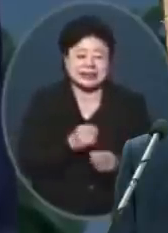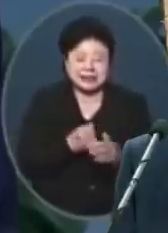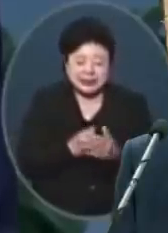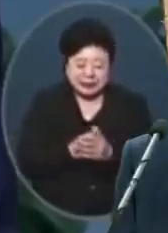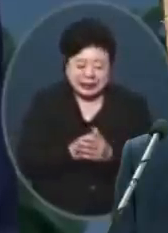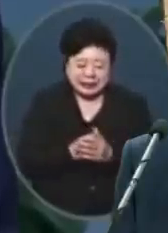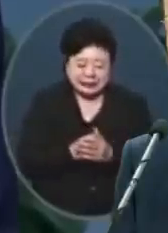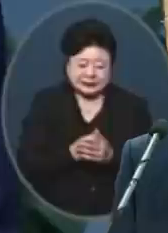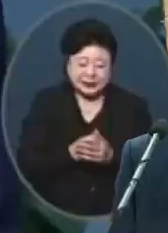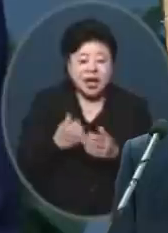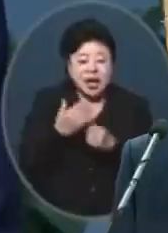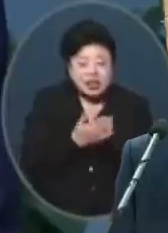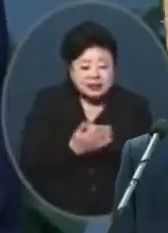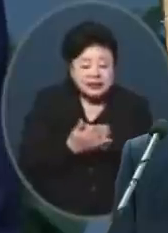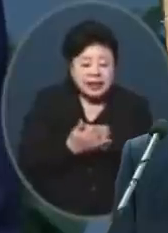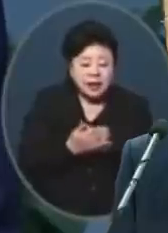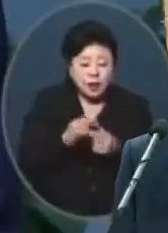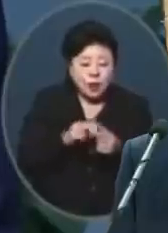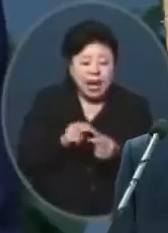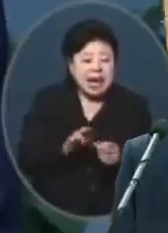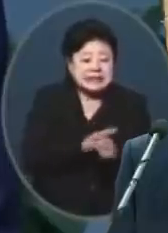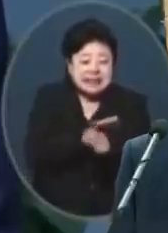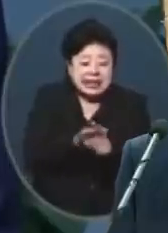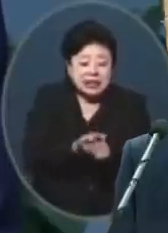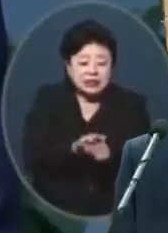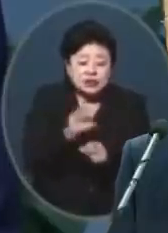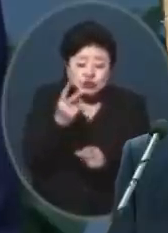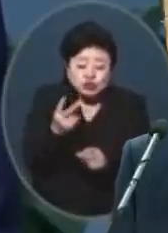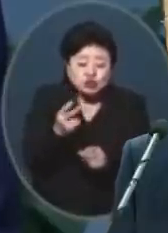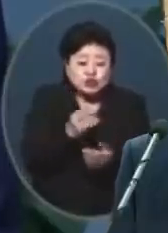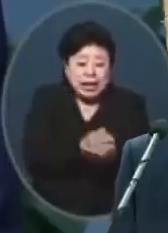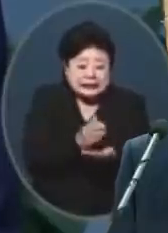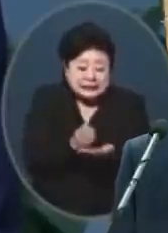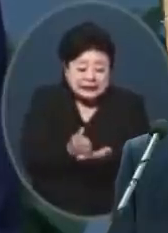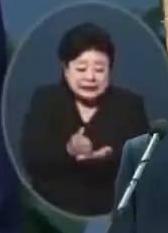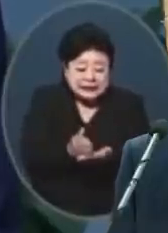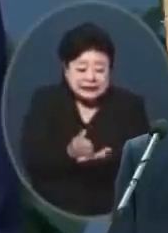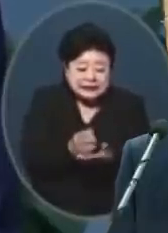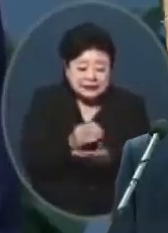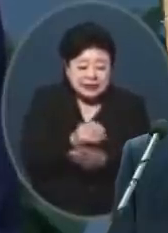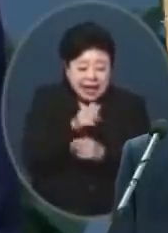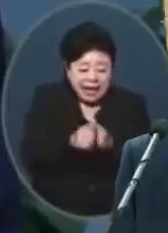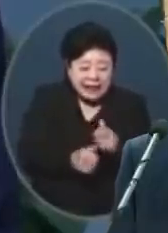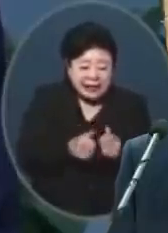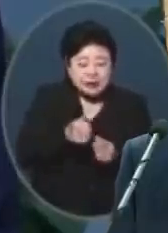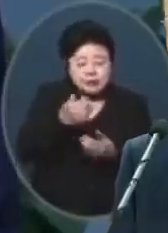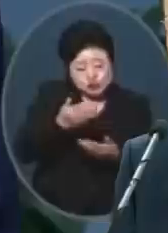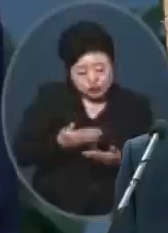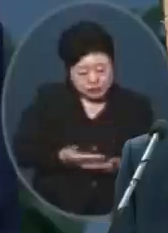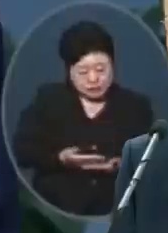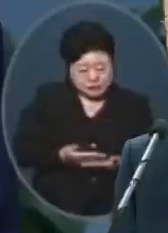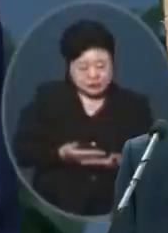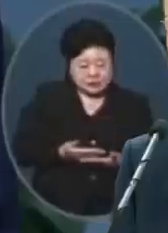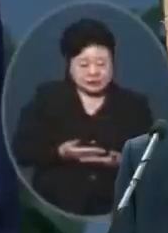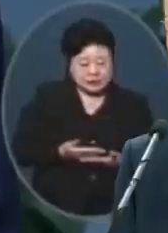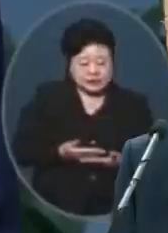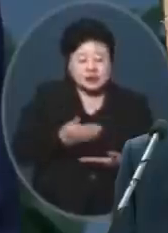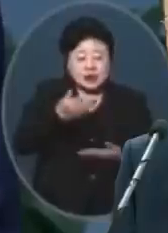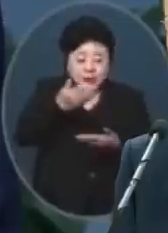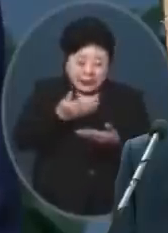그러므로 은혜와 사랑이 두 가지를 하나님 우리에게 주셨고 우리는 그것을